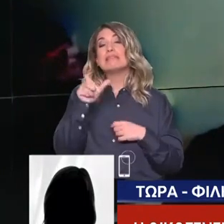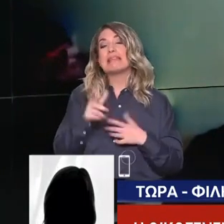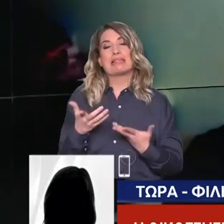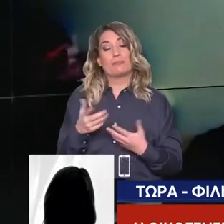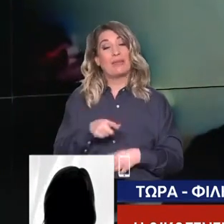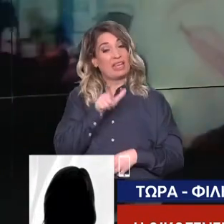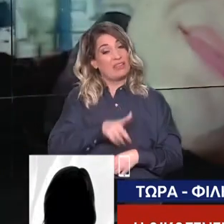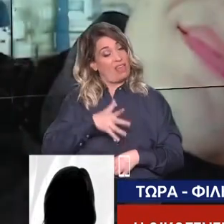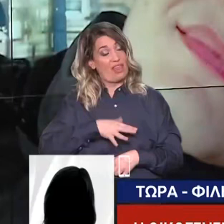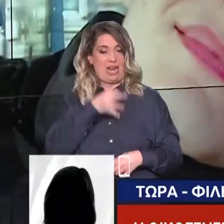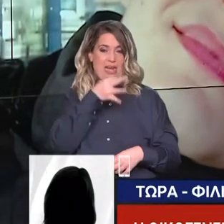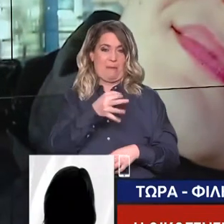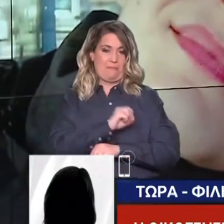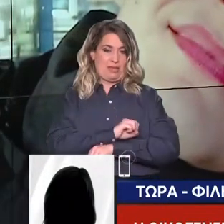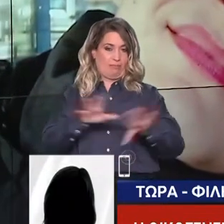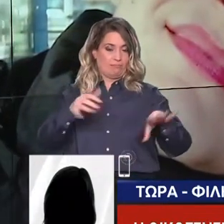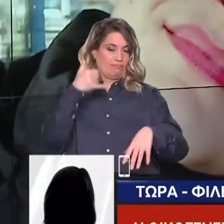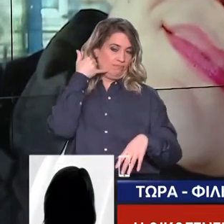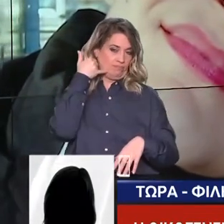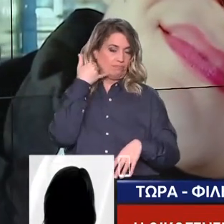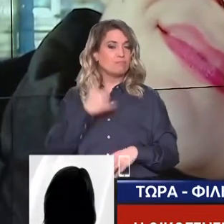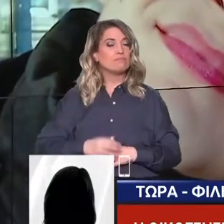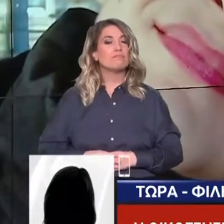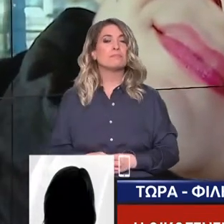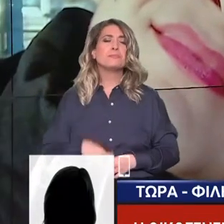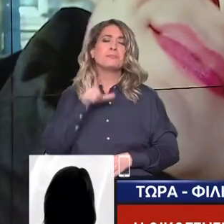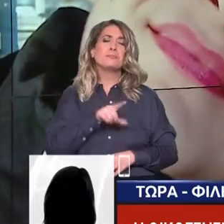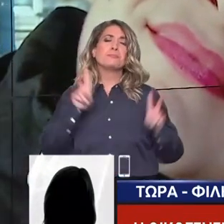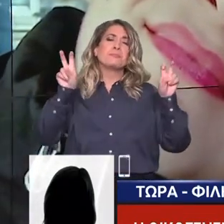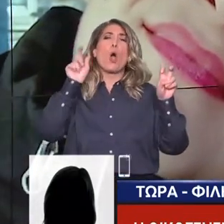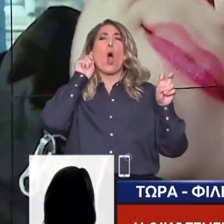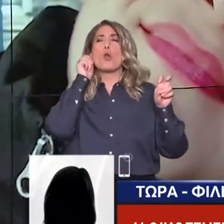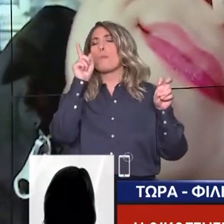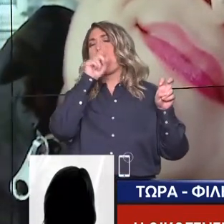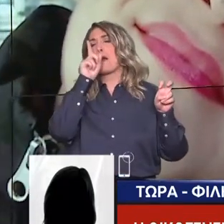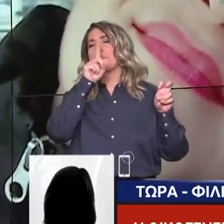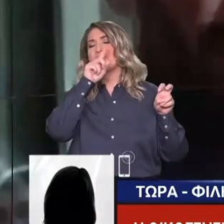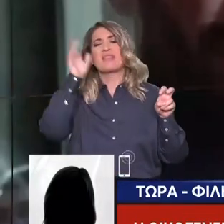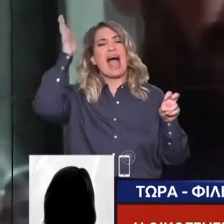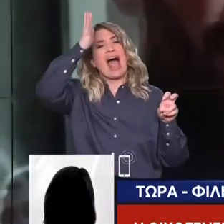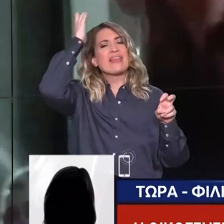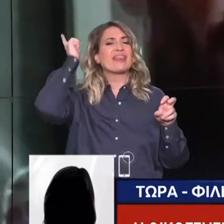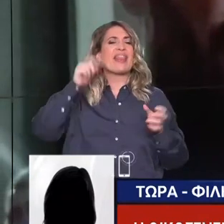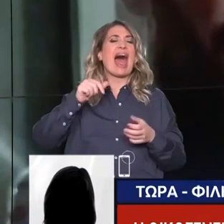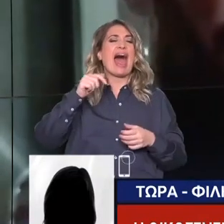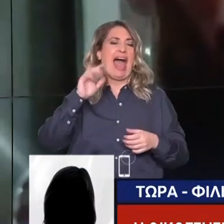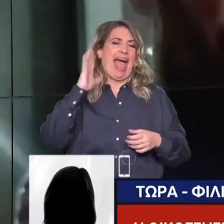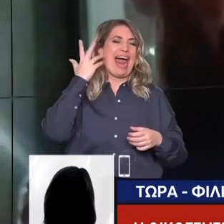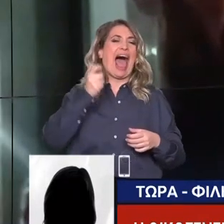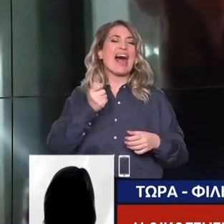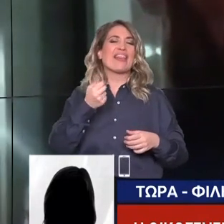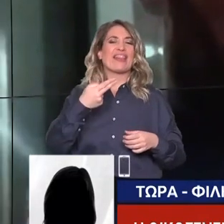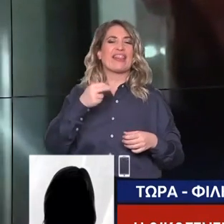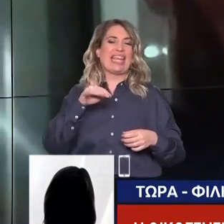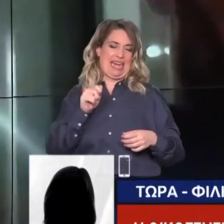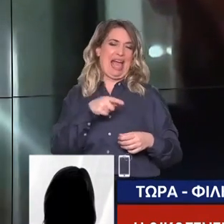και η ίδια να μας πει για αυτόν τον άνθρωπο. Κυρίως για το πώς μεγάλωσε, γιατί ψάχνουμε όλοι να δούμε πώς είναι δυνατόν ένας άνθρωπος να